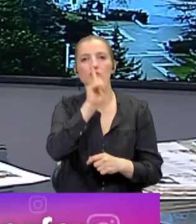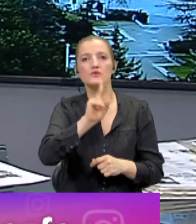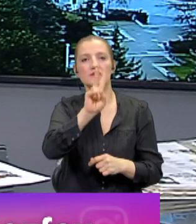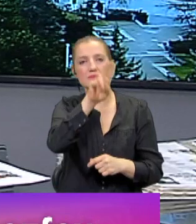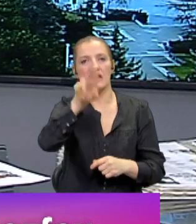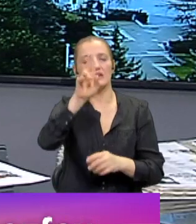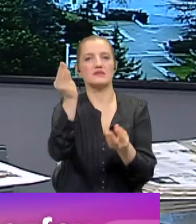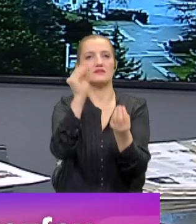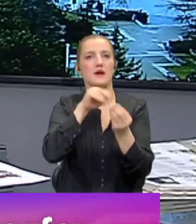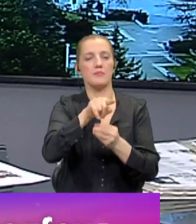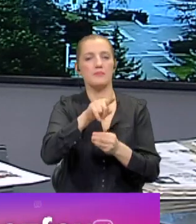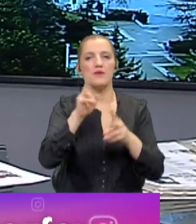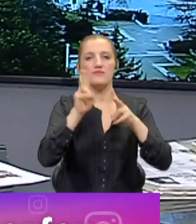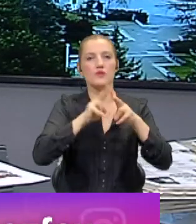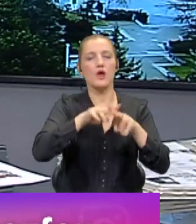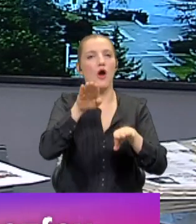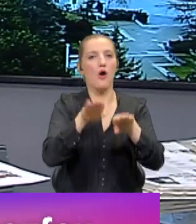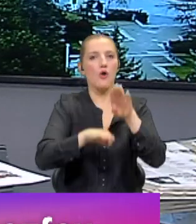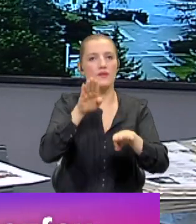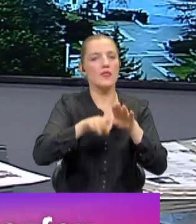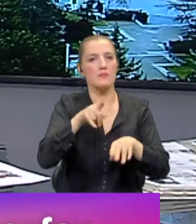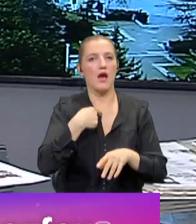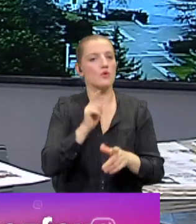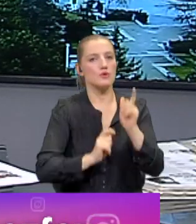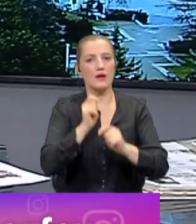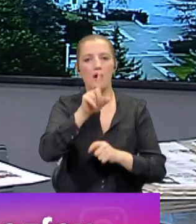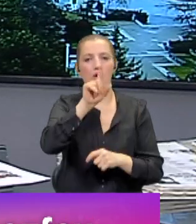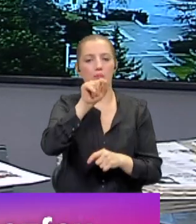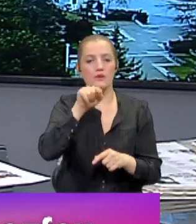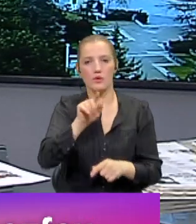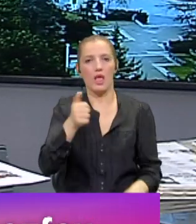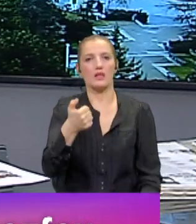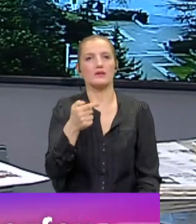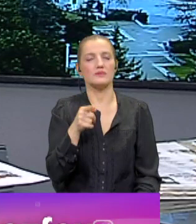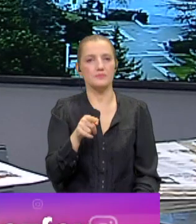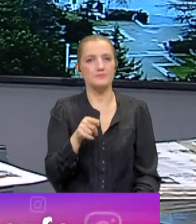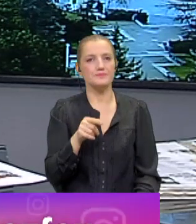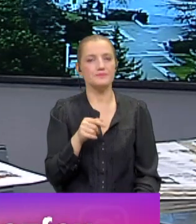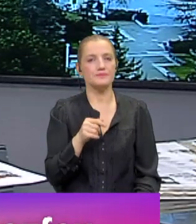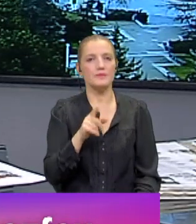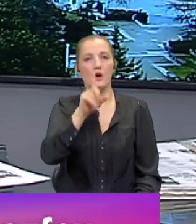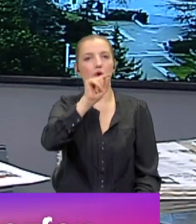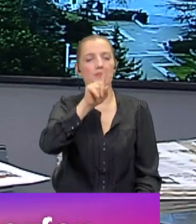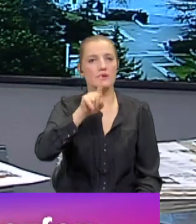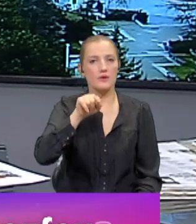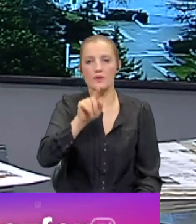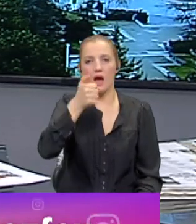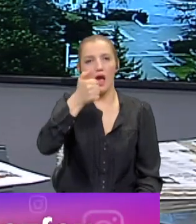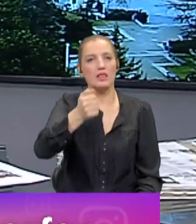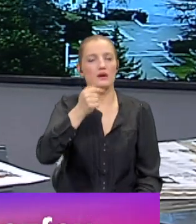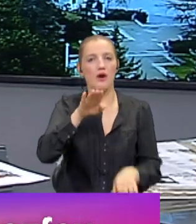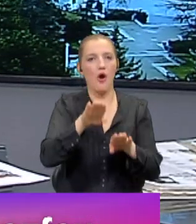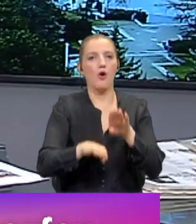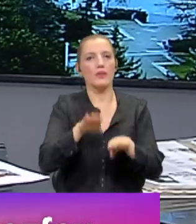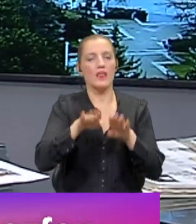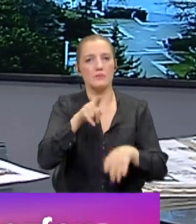fatura ortalaması tüketim günlük ortalama tüketimim 11.6 the 11.6